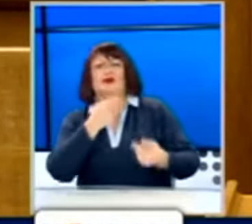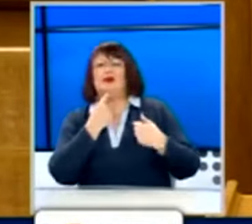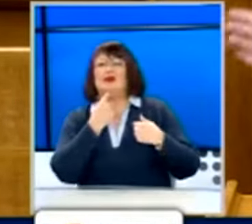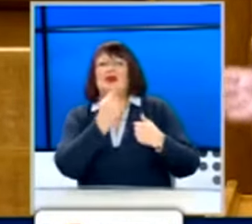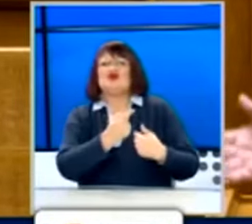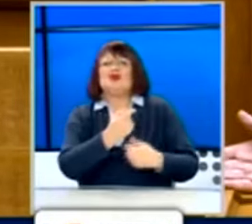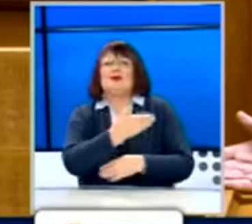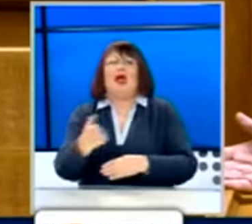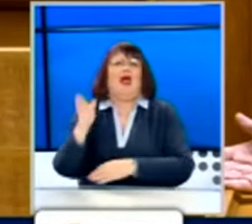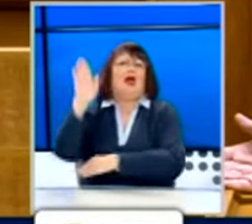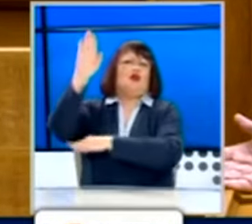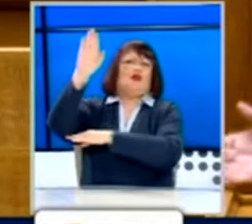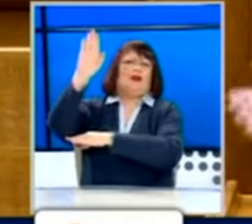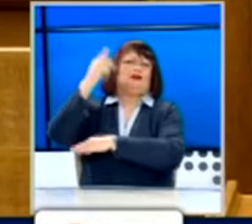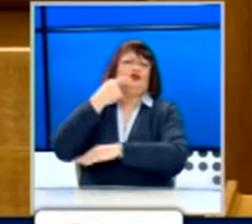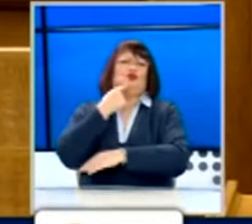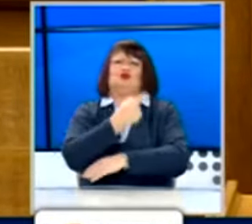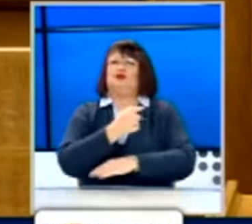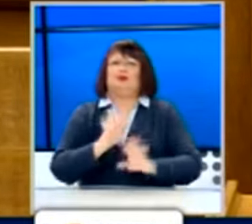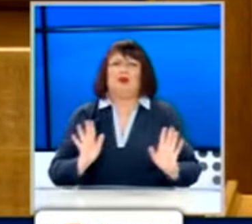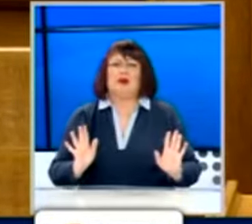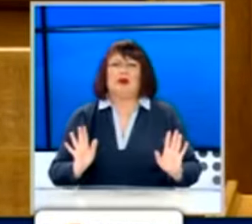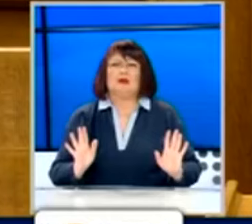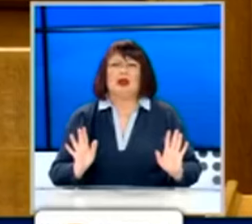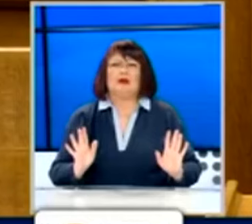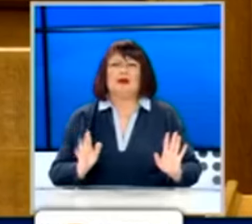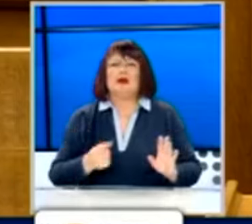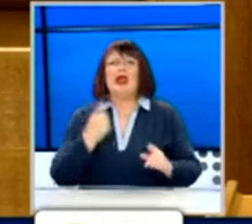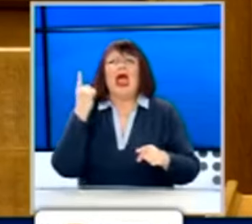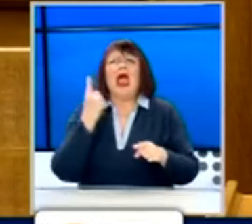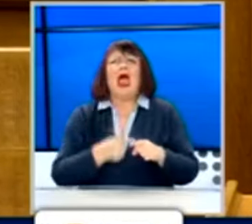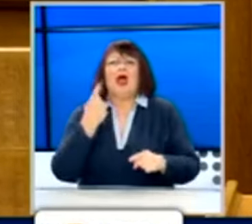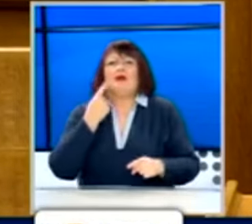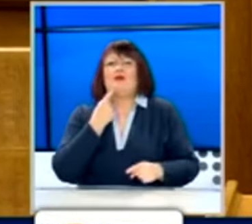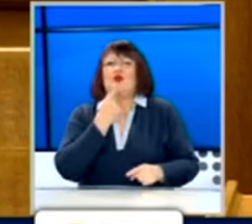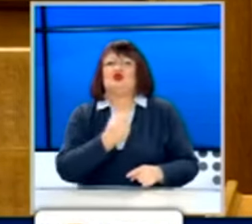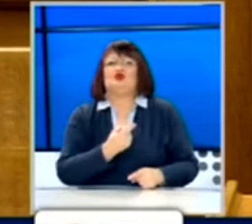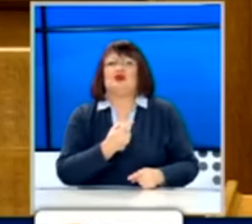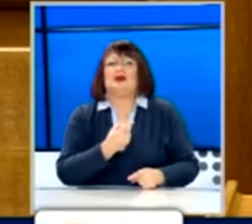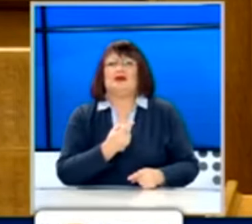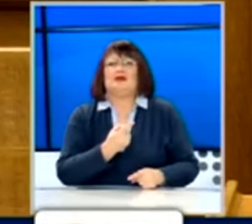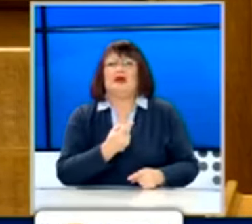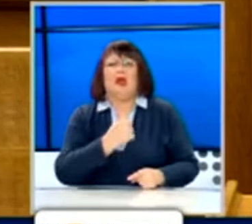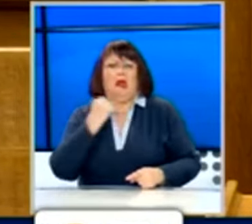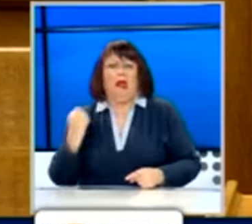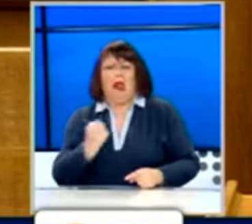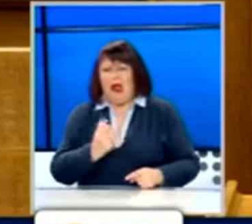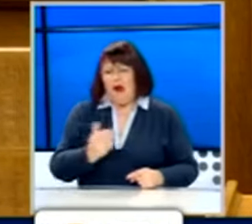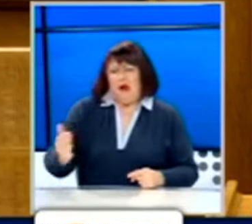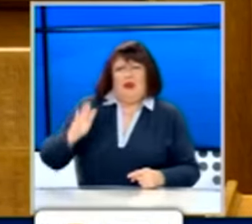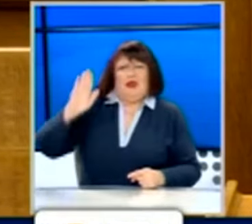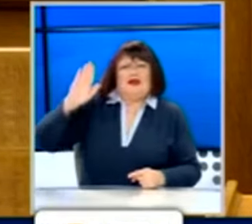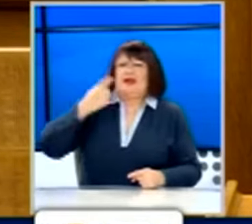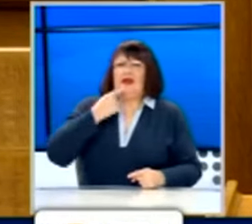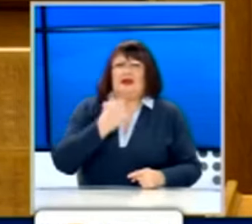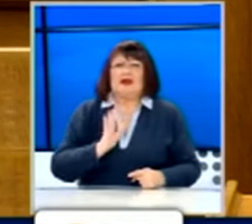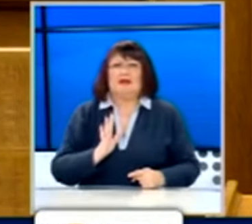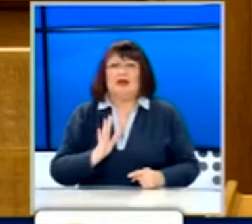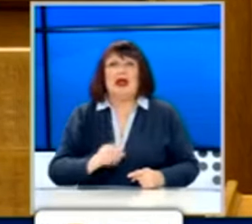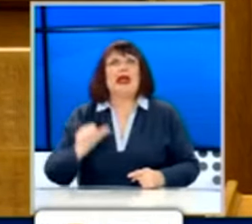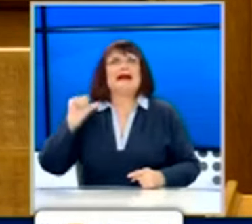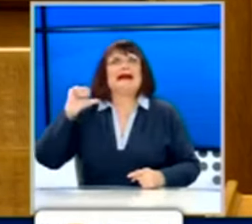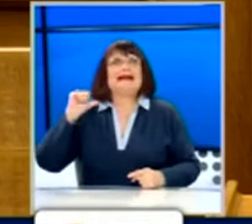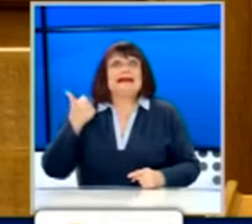είπαμε ακροδεξιούς. Εμείς είπαμε κάτι πολύ απλό στο οποίο δεν βρήκαμε και κανένα σχολιασμό. Γιατί